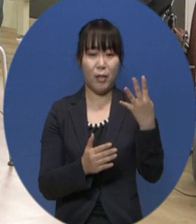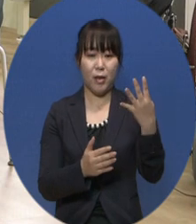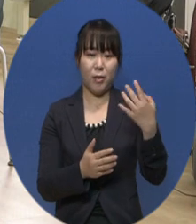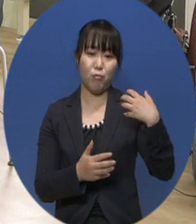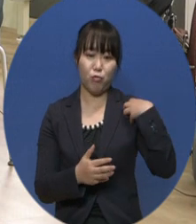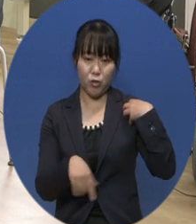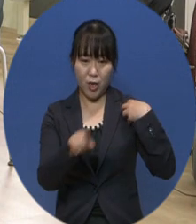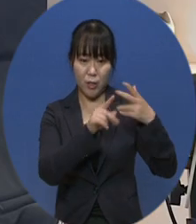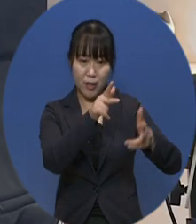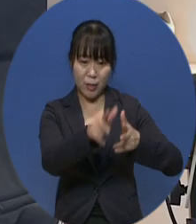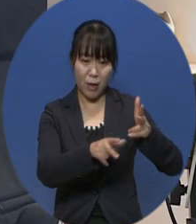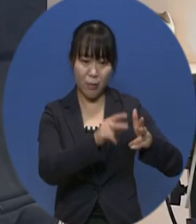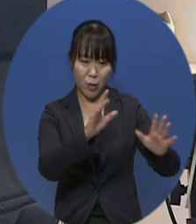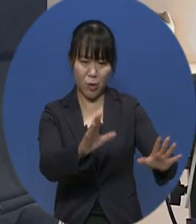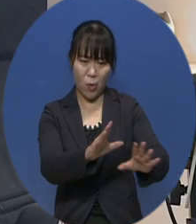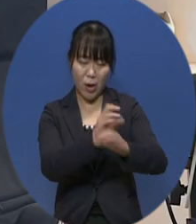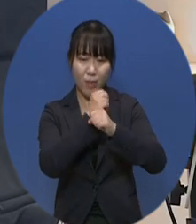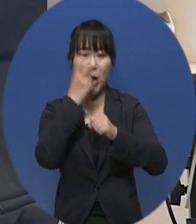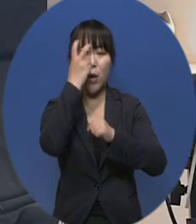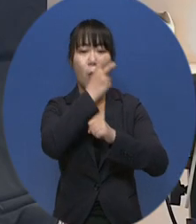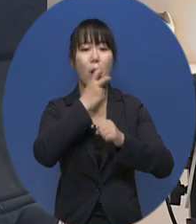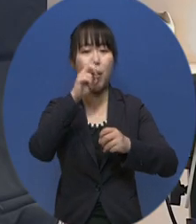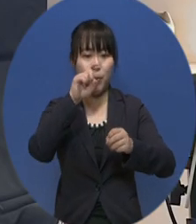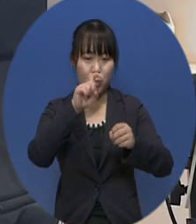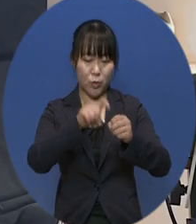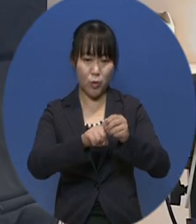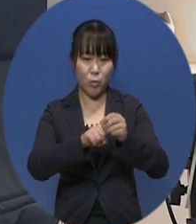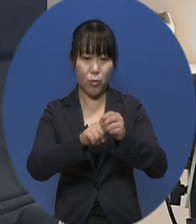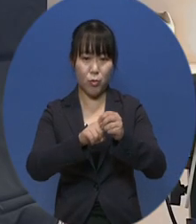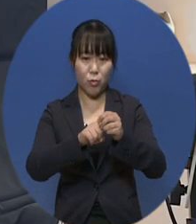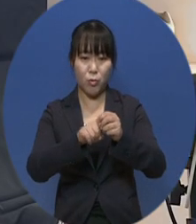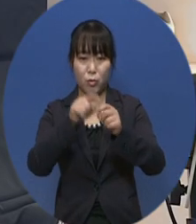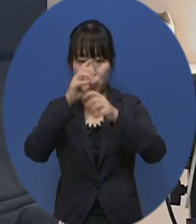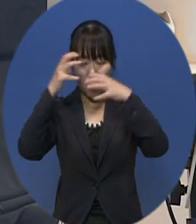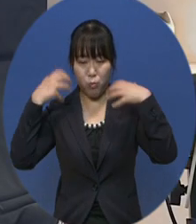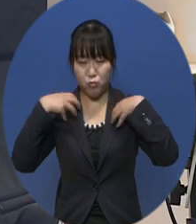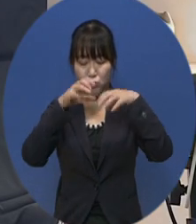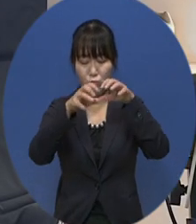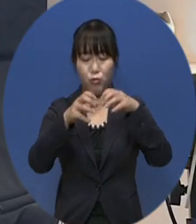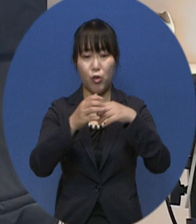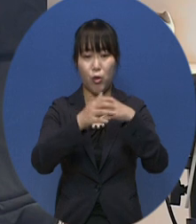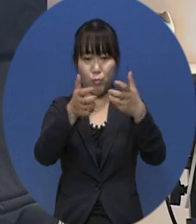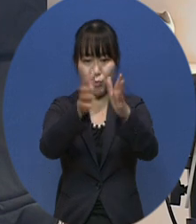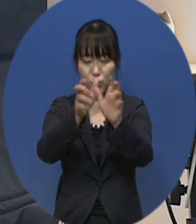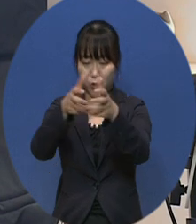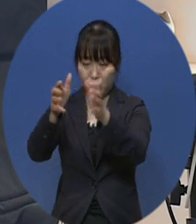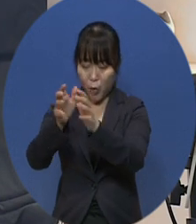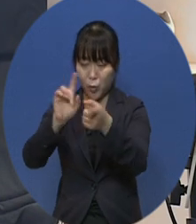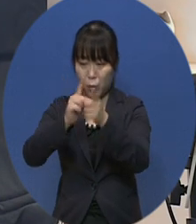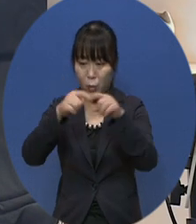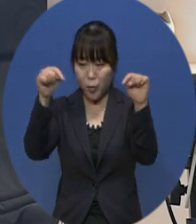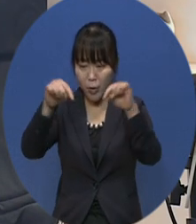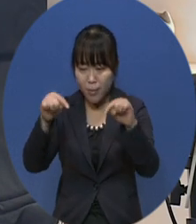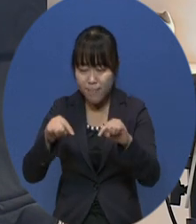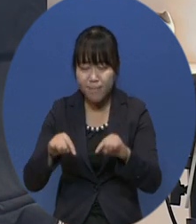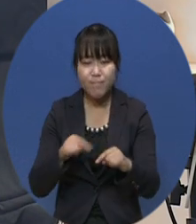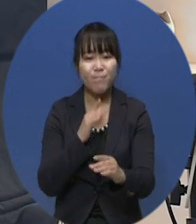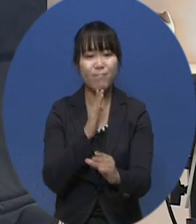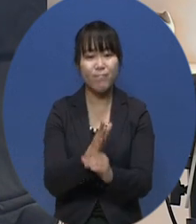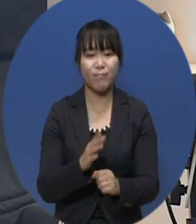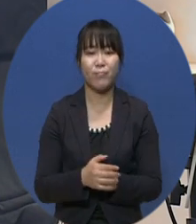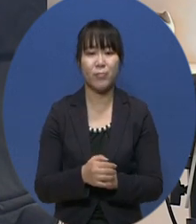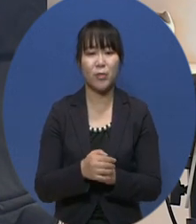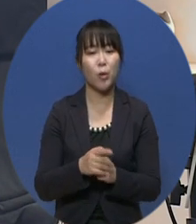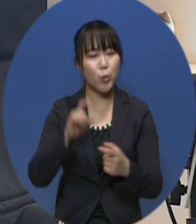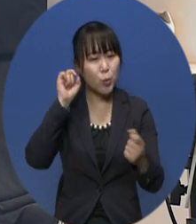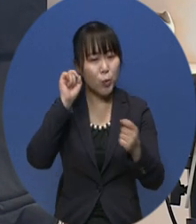하는 사업들을 이제 네. 통합 관리하려고 이제 우리가 어떤 시스템을 좀 같이 구축을 하고 있습니다. 부처를 협의를 네네. 통해서요. 그래서 이제 그것도